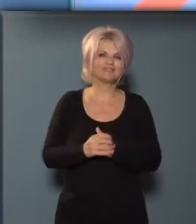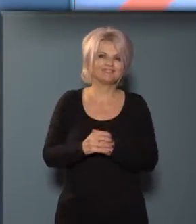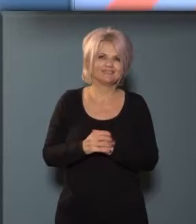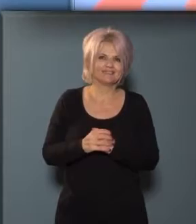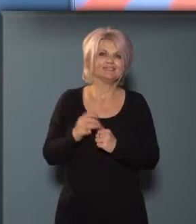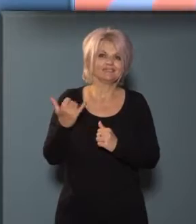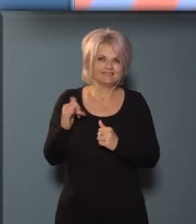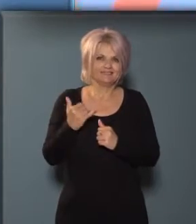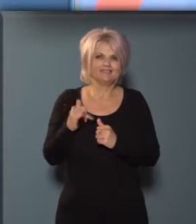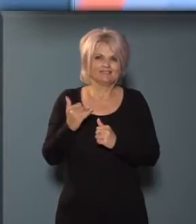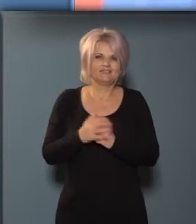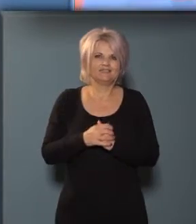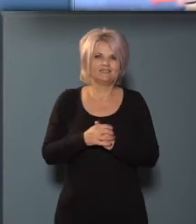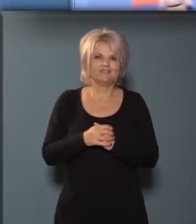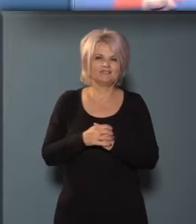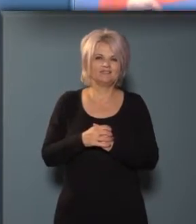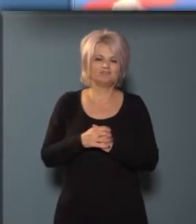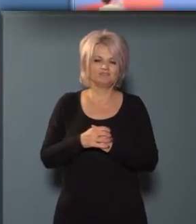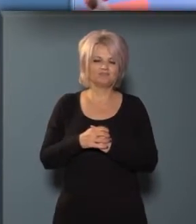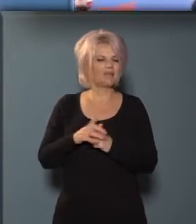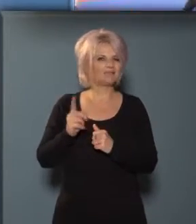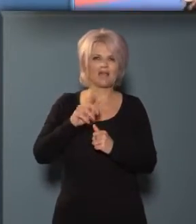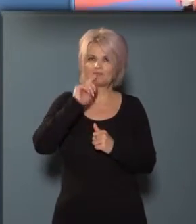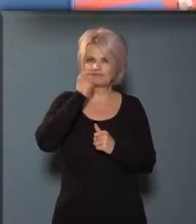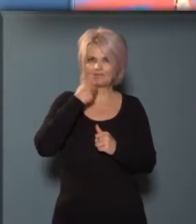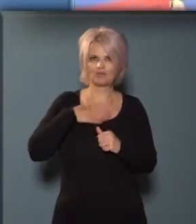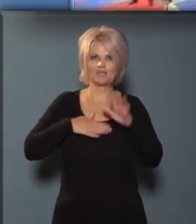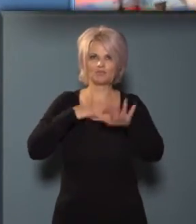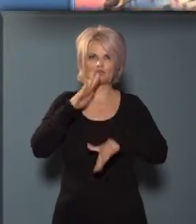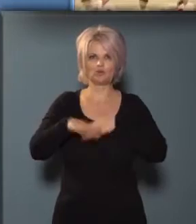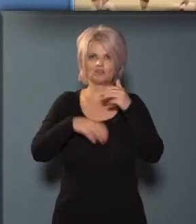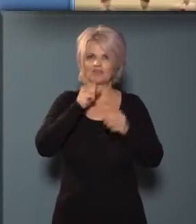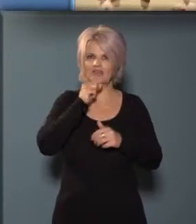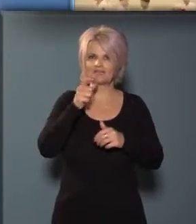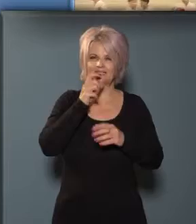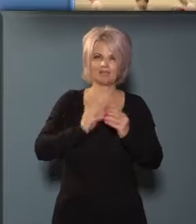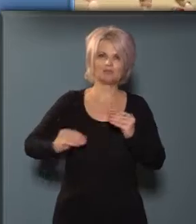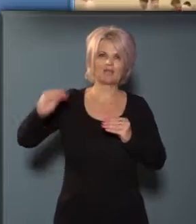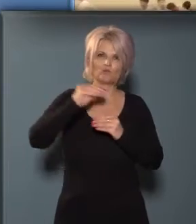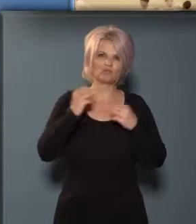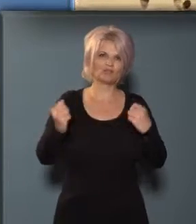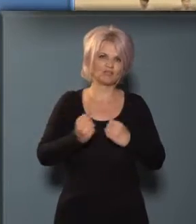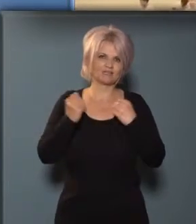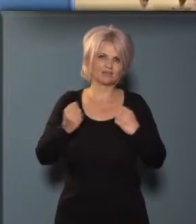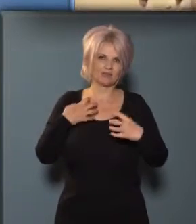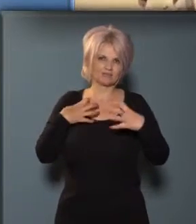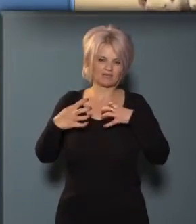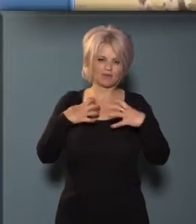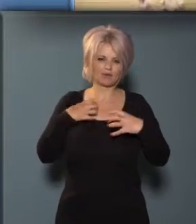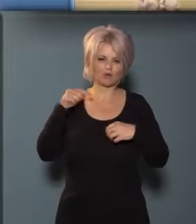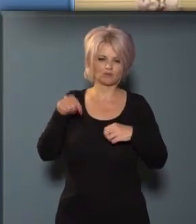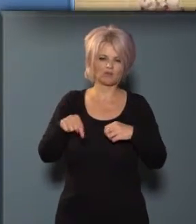Igen, ráadásul azt sem titok, hogy én a Soroksár SC-ben, mint utánpótlás edző is szerepelek, ott van